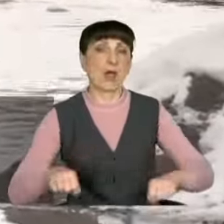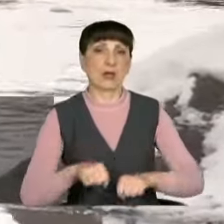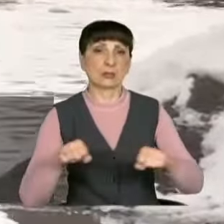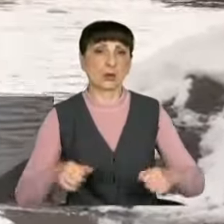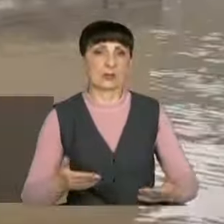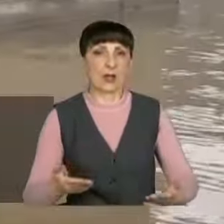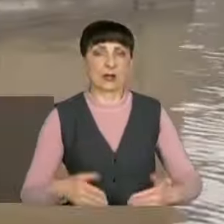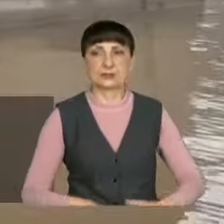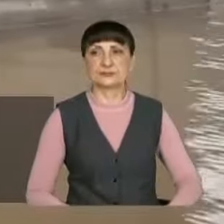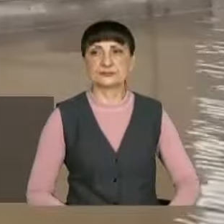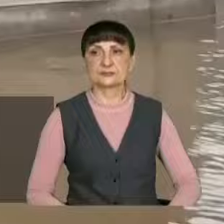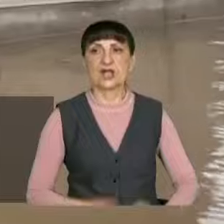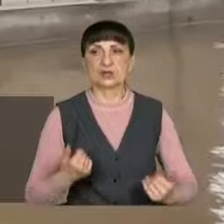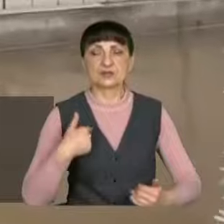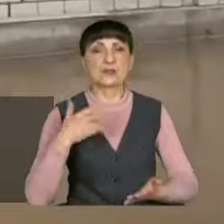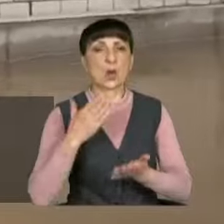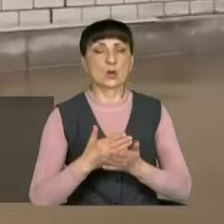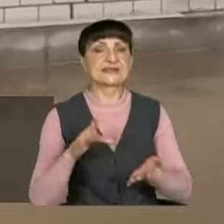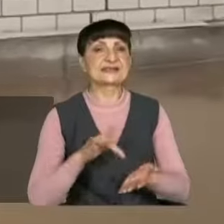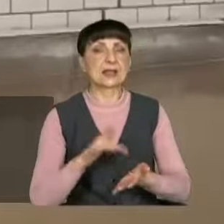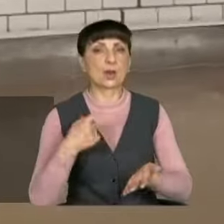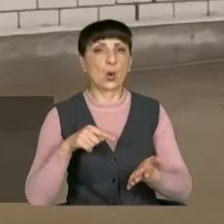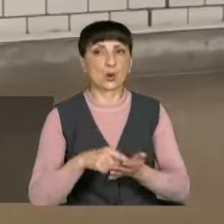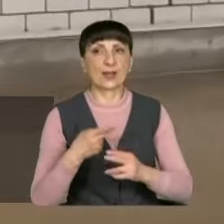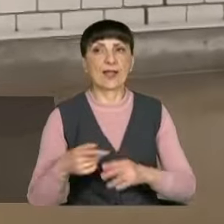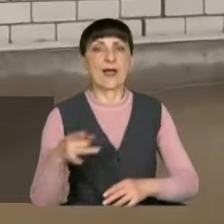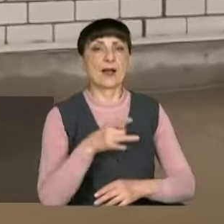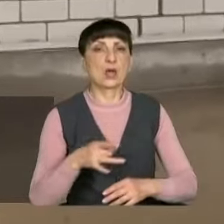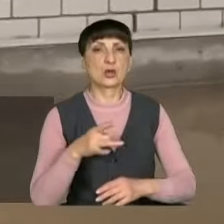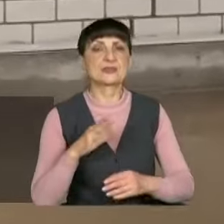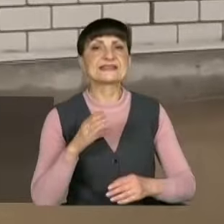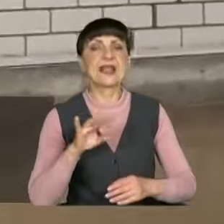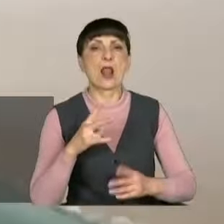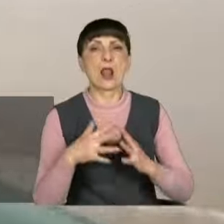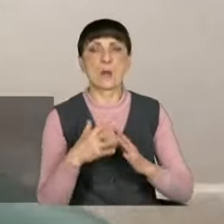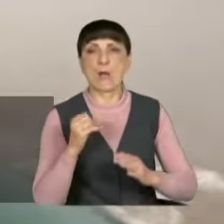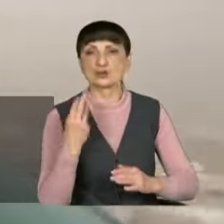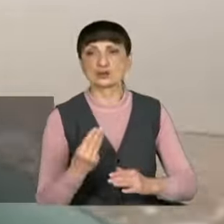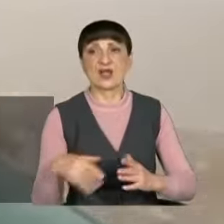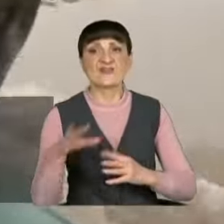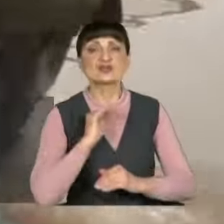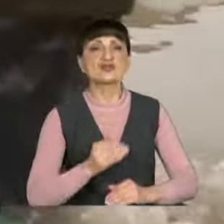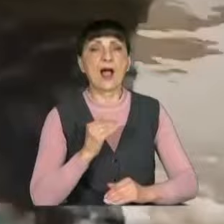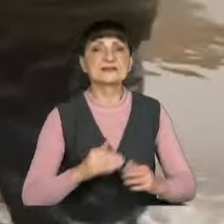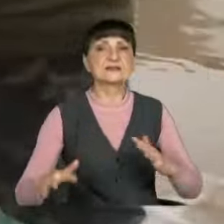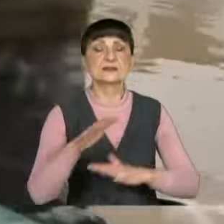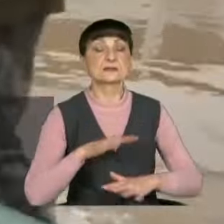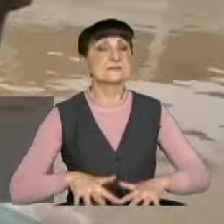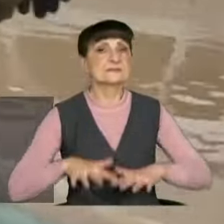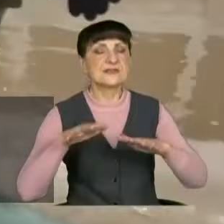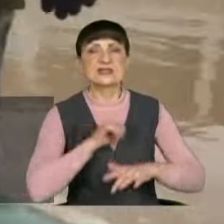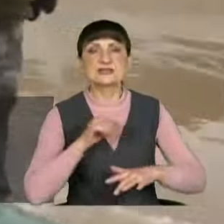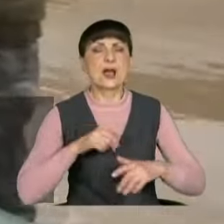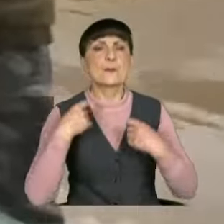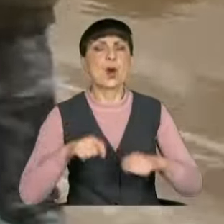плавучих средствах. Сейчас мы находимся в центре города. Это район Сельмаш. Весь частный сектор затоплен. Самый ходовой товар в